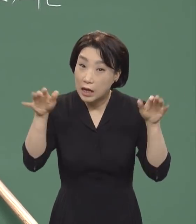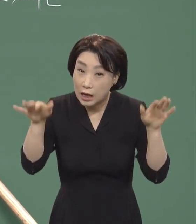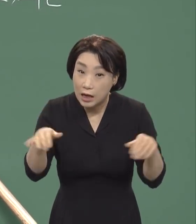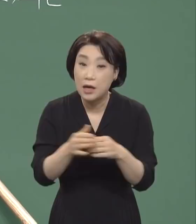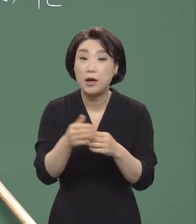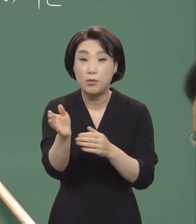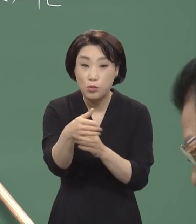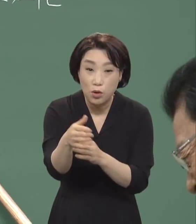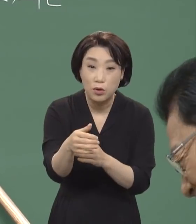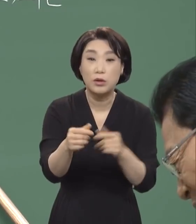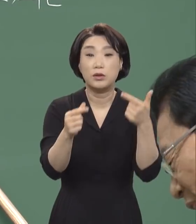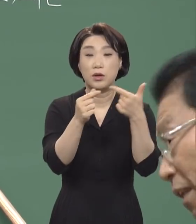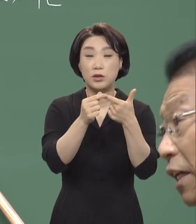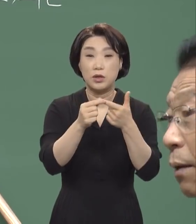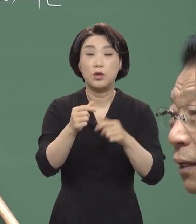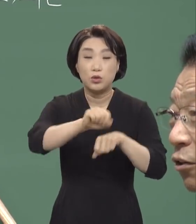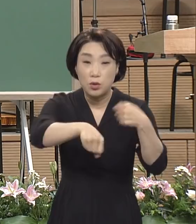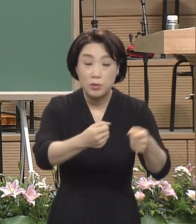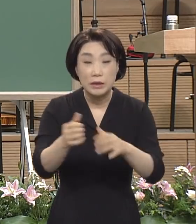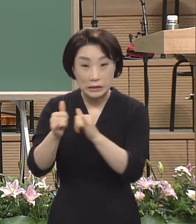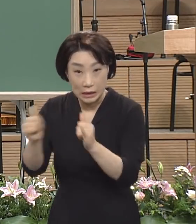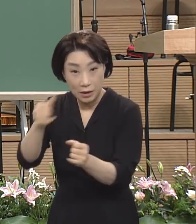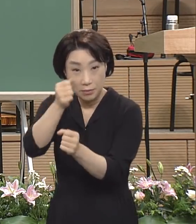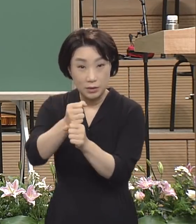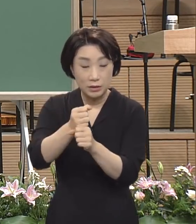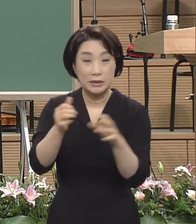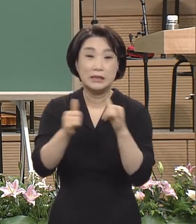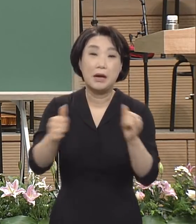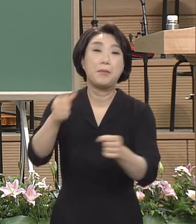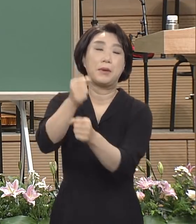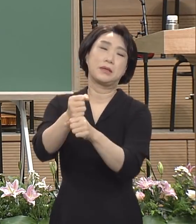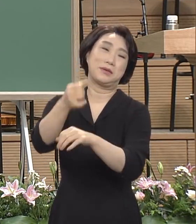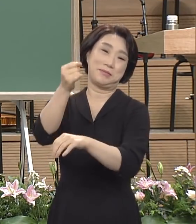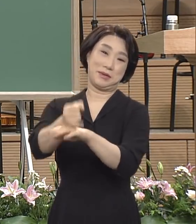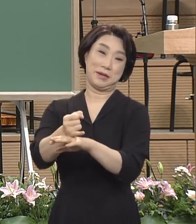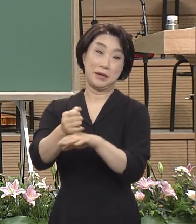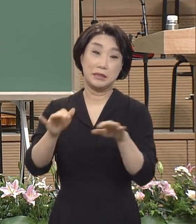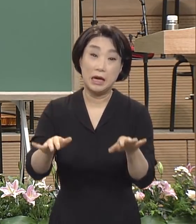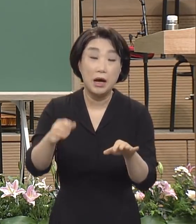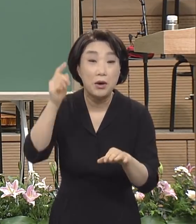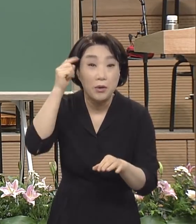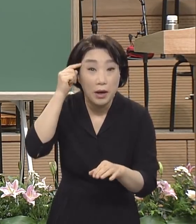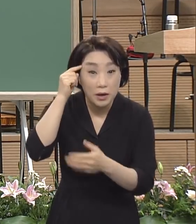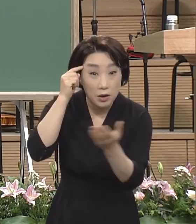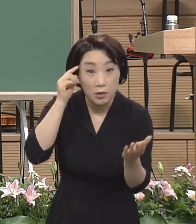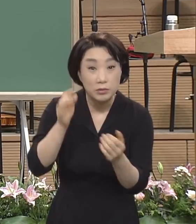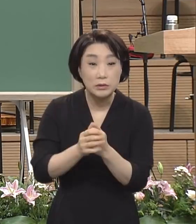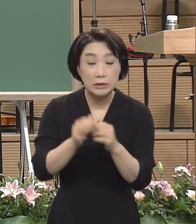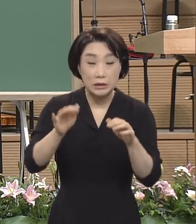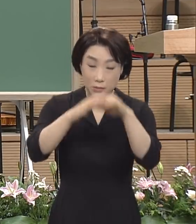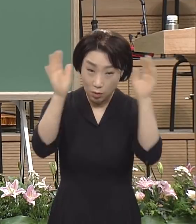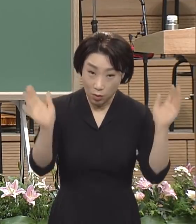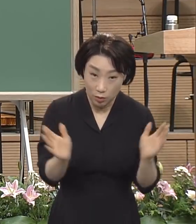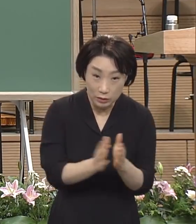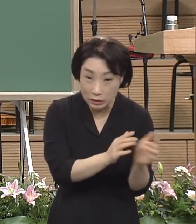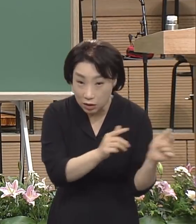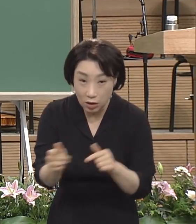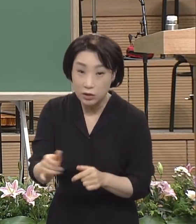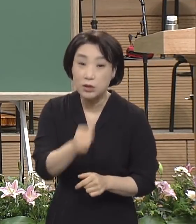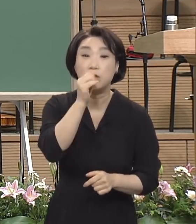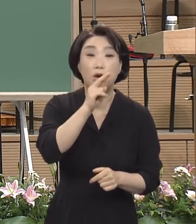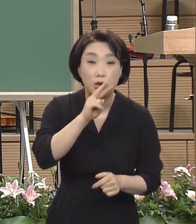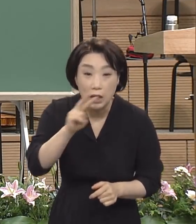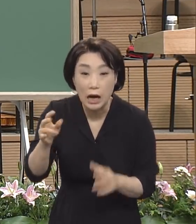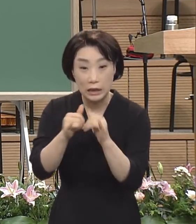사람을 제일 늦게 만들었어요. 왜? 늦게 만든 까당은 이런 모든 것이 있어야